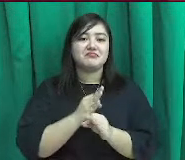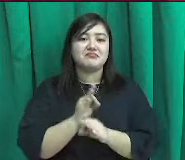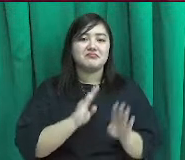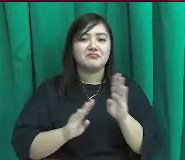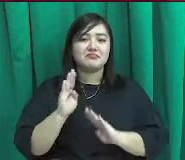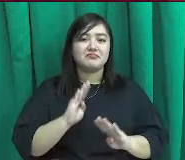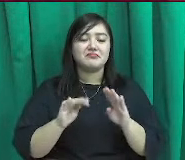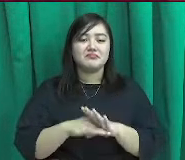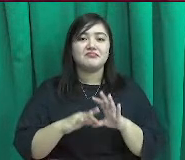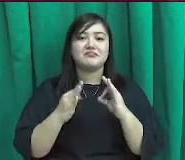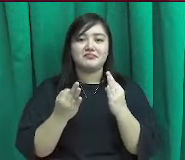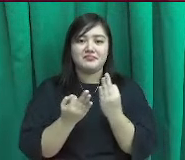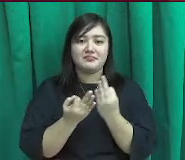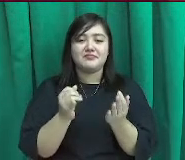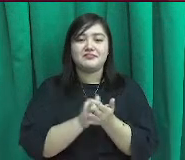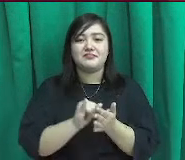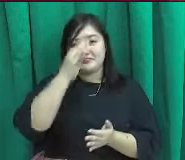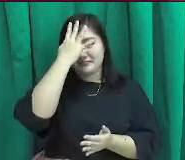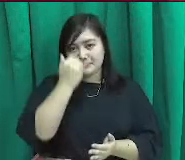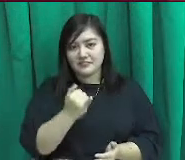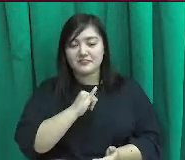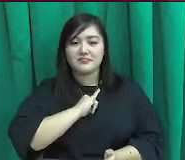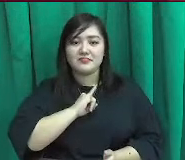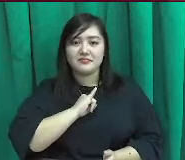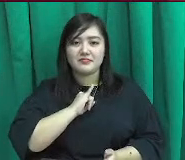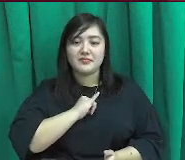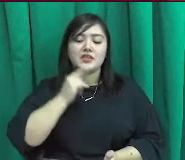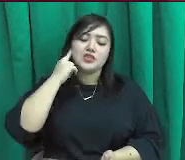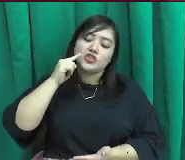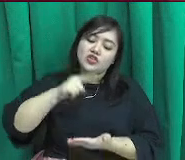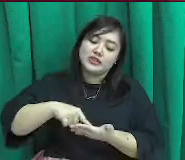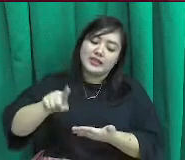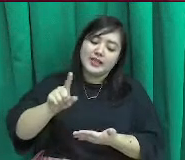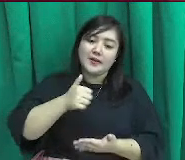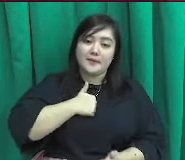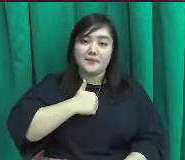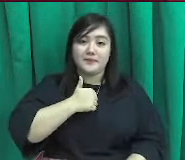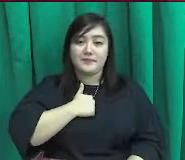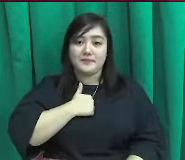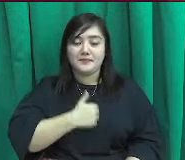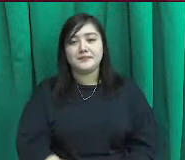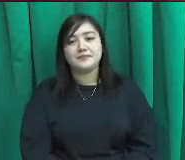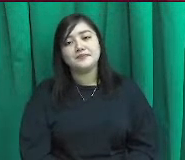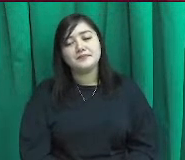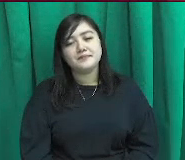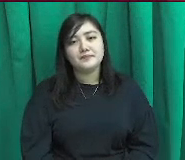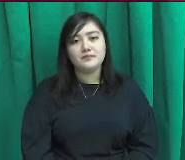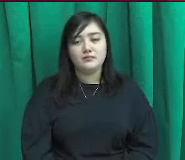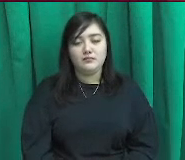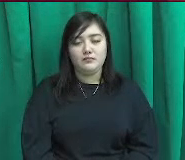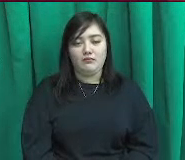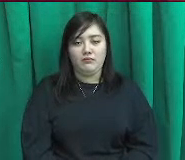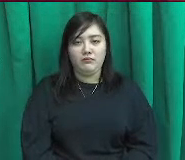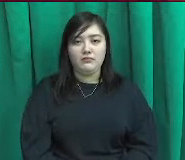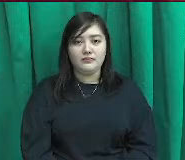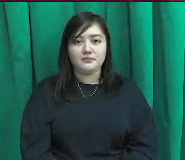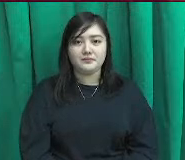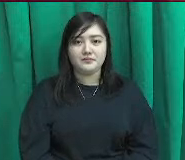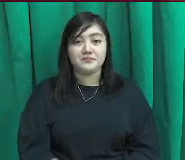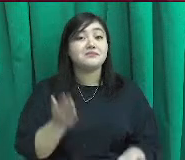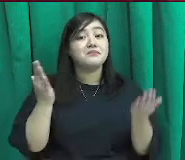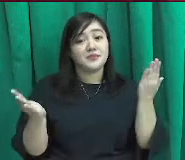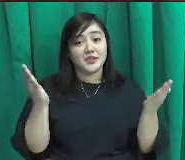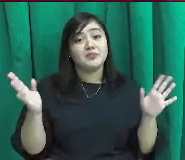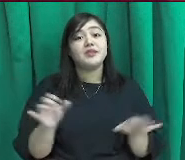na binabantayan ko. Yeah. Personally, ako yung nagsasalita sa ganang sarili ko. Yeah. Amen. At baka ito rin po ay